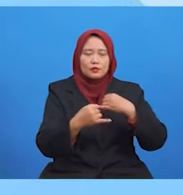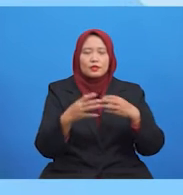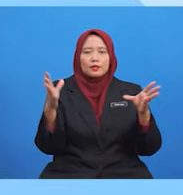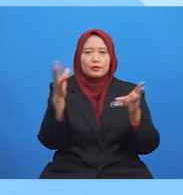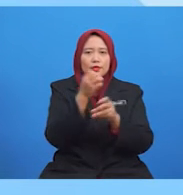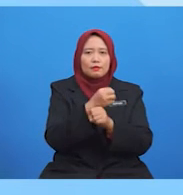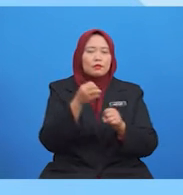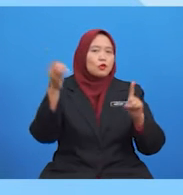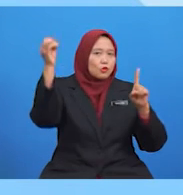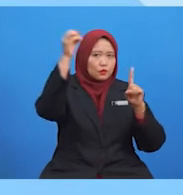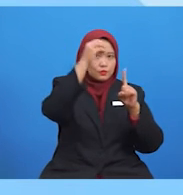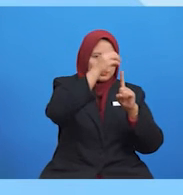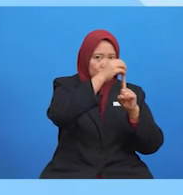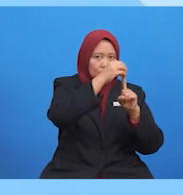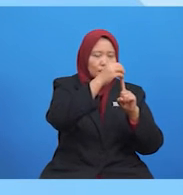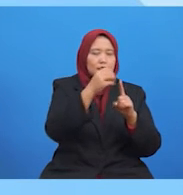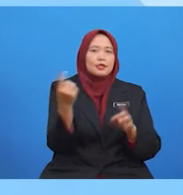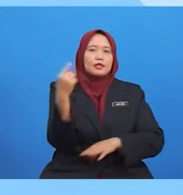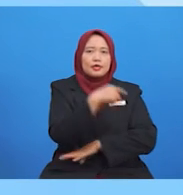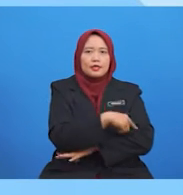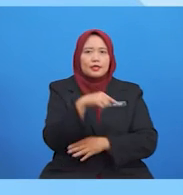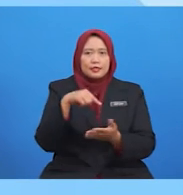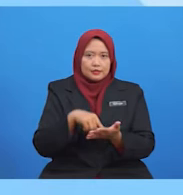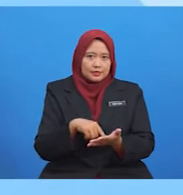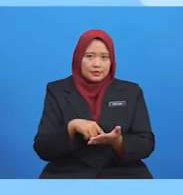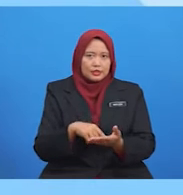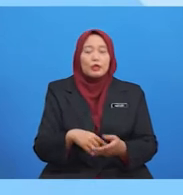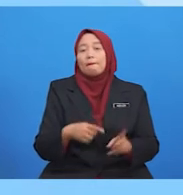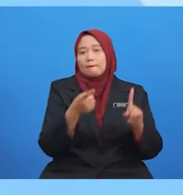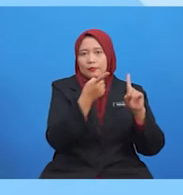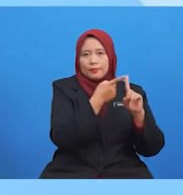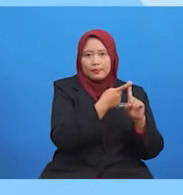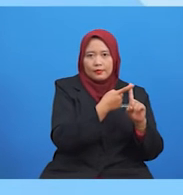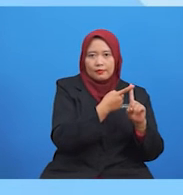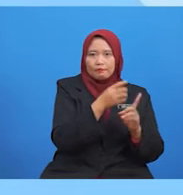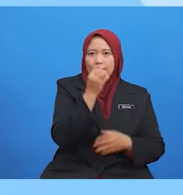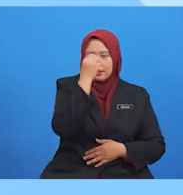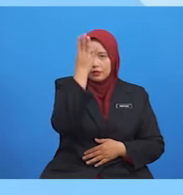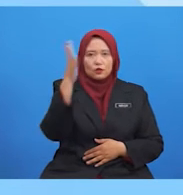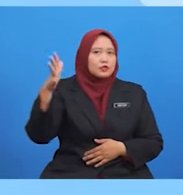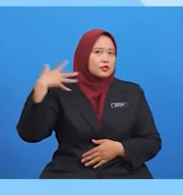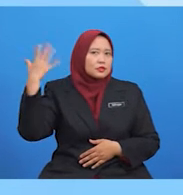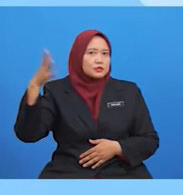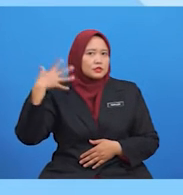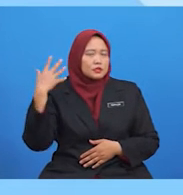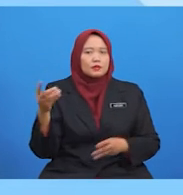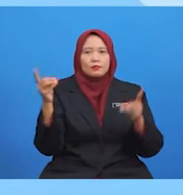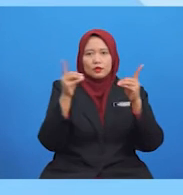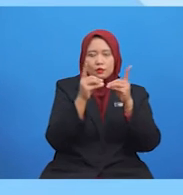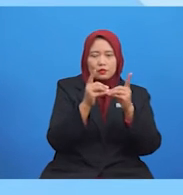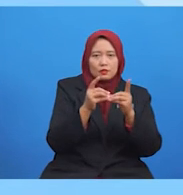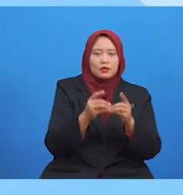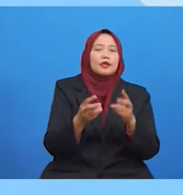objektif pembelajaran kita pada hari ini, iaitu pertama, memerihalkan sejarah penemuan